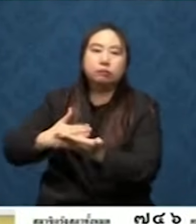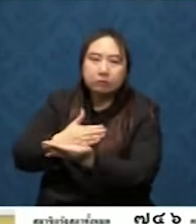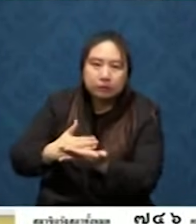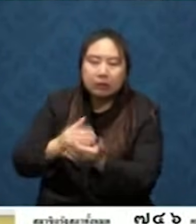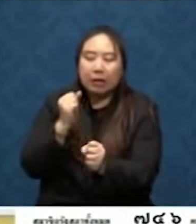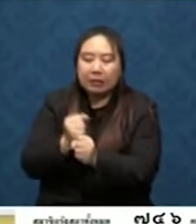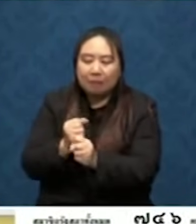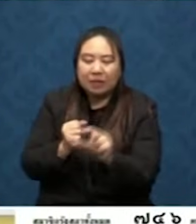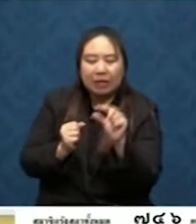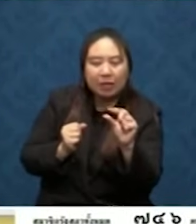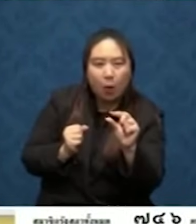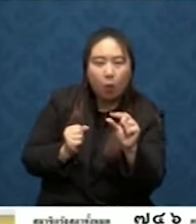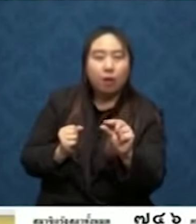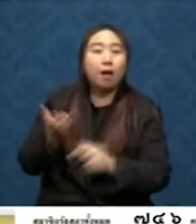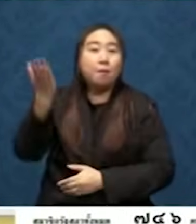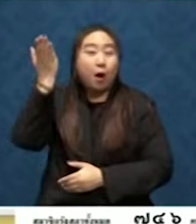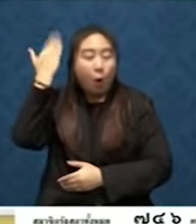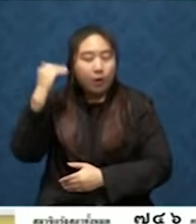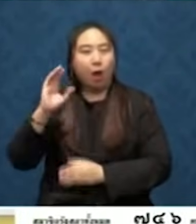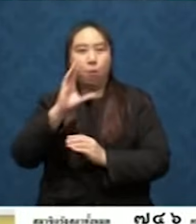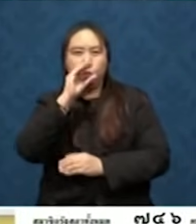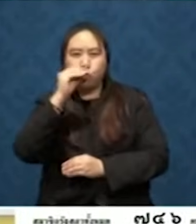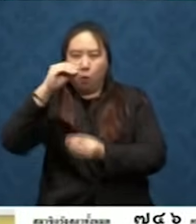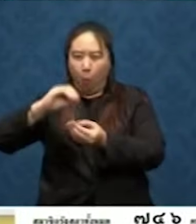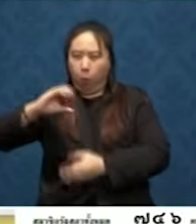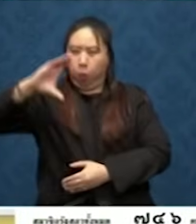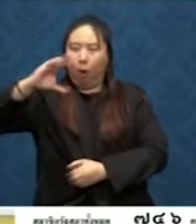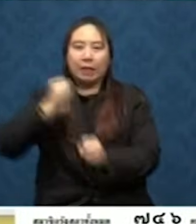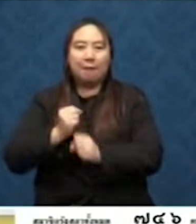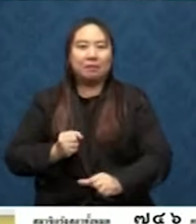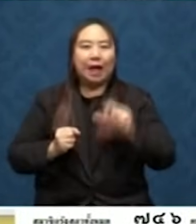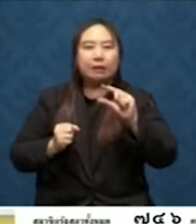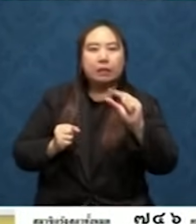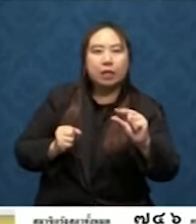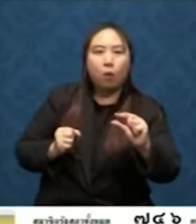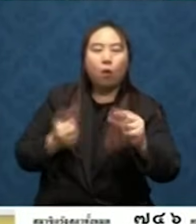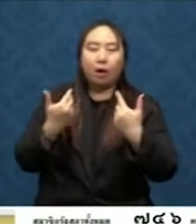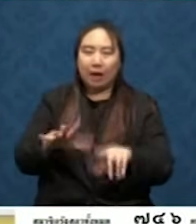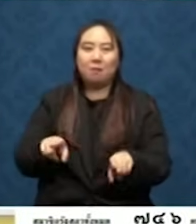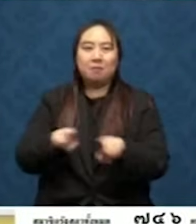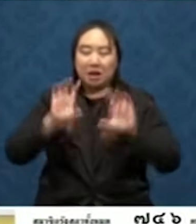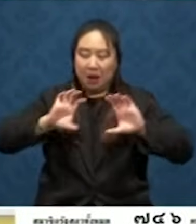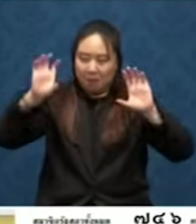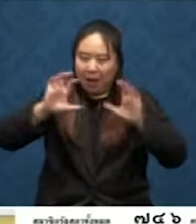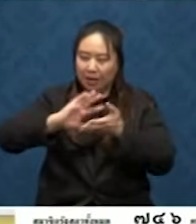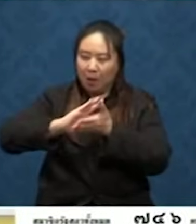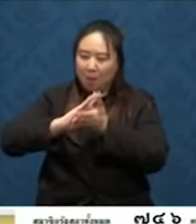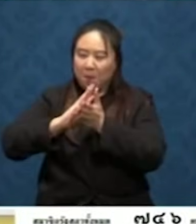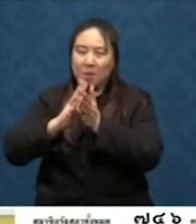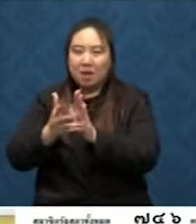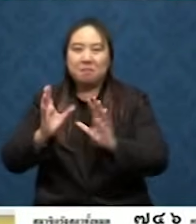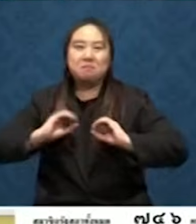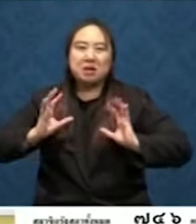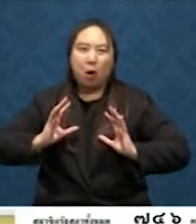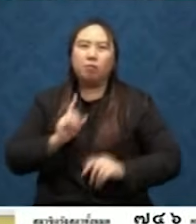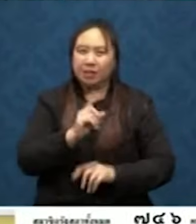ได้เพียงแค่เสี้ยวเดียวของสิ่งที่ท่านนายกสัญญาไว้กับพี่น้องประชาชนและที่ไม่ยอมให้รัฐมีการเปลี่ยนแปลงเชิงโครงสร้างตามที่